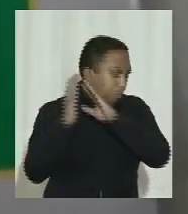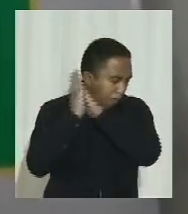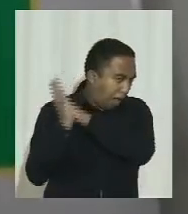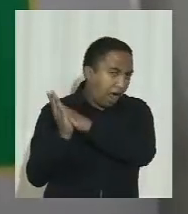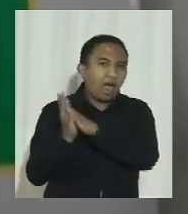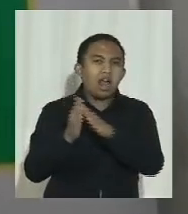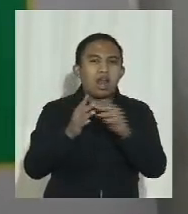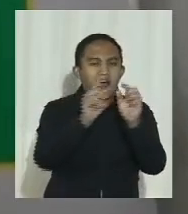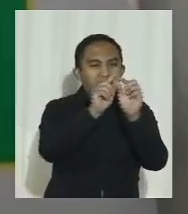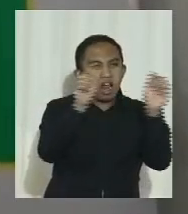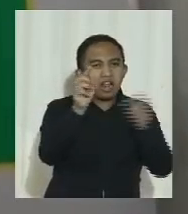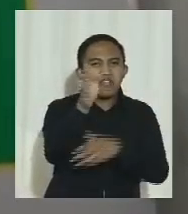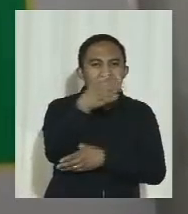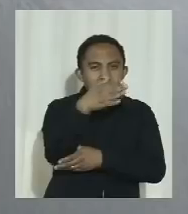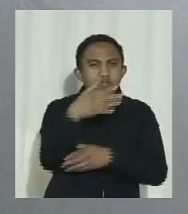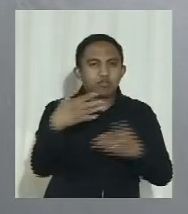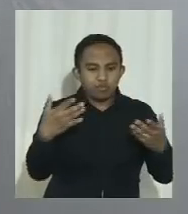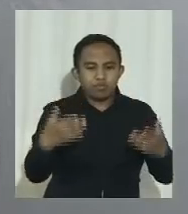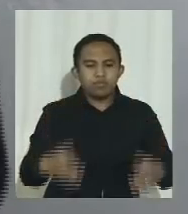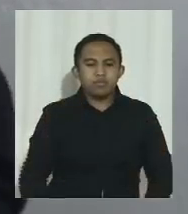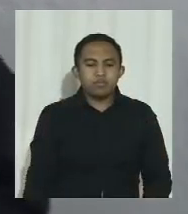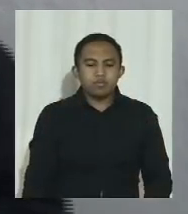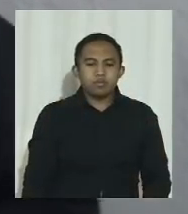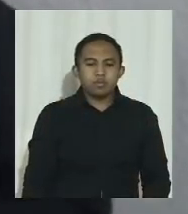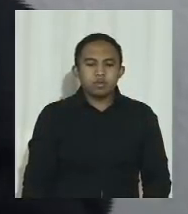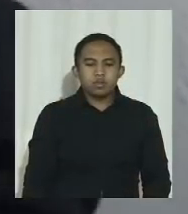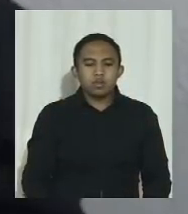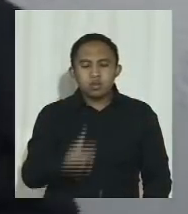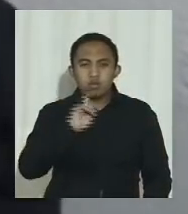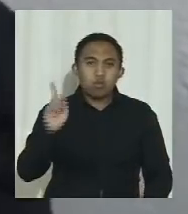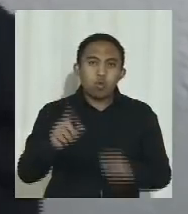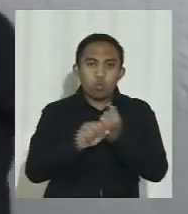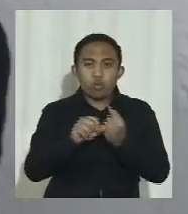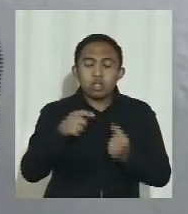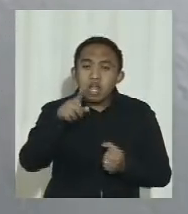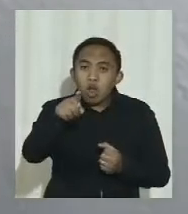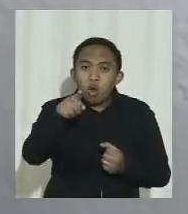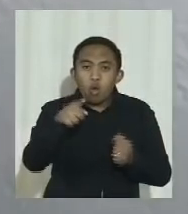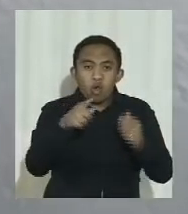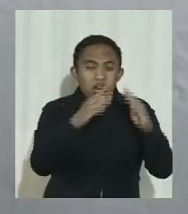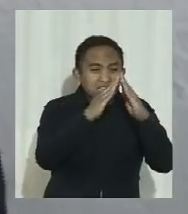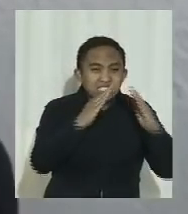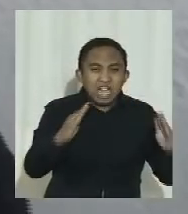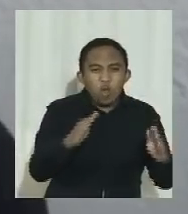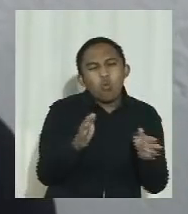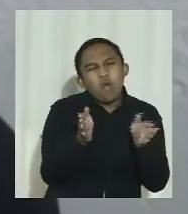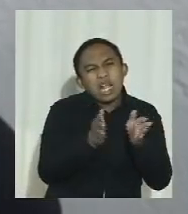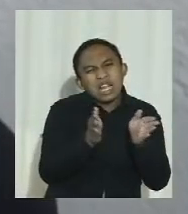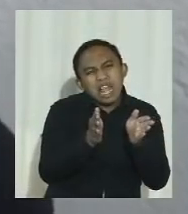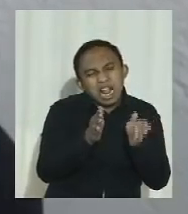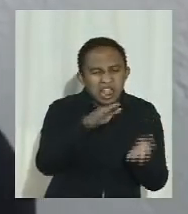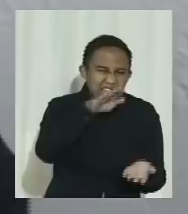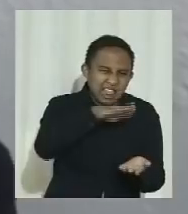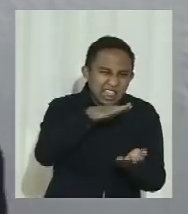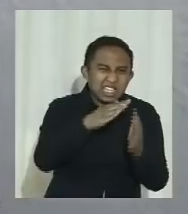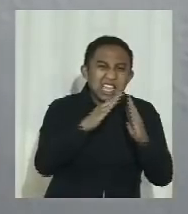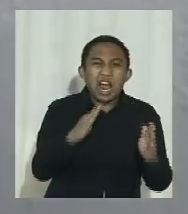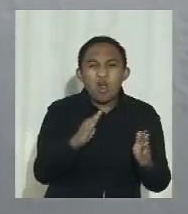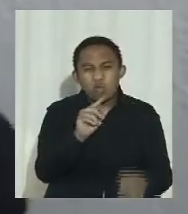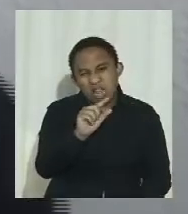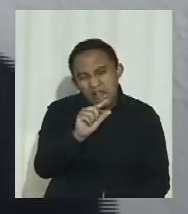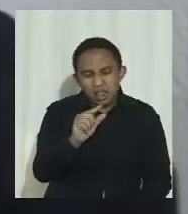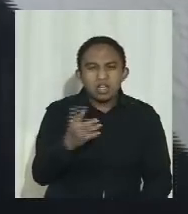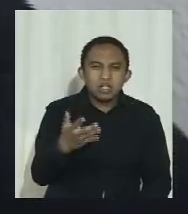sainam-pirenena izay mizara ho telo. Raha kelikely ny tranonao izany hoe ivaiva dia ny